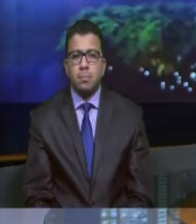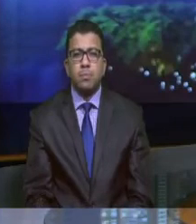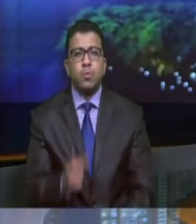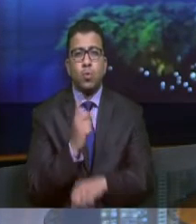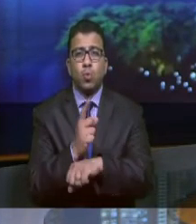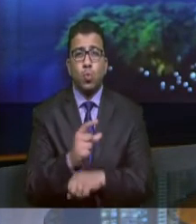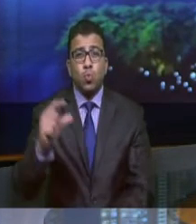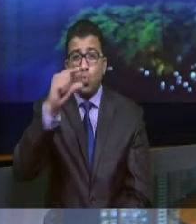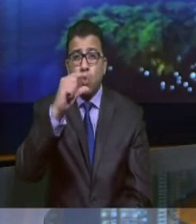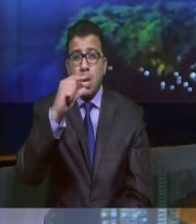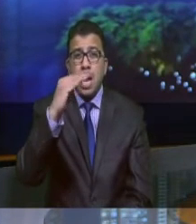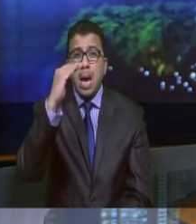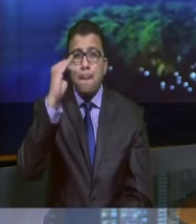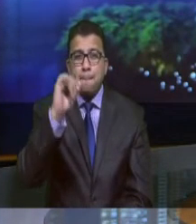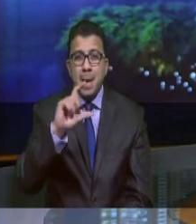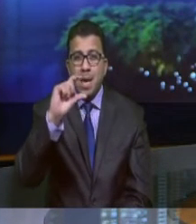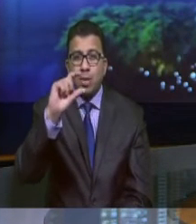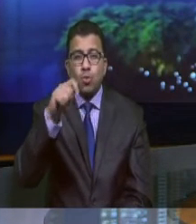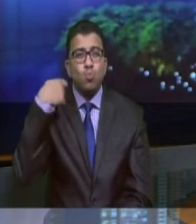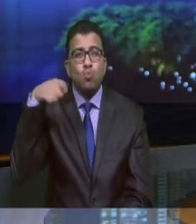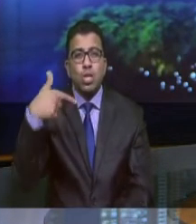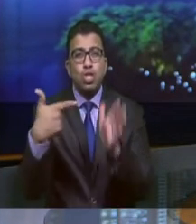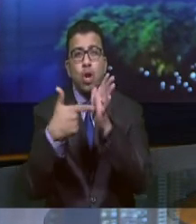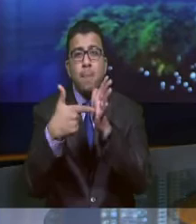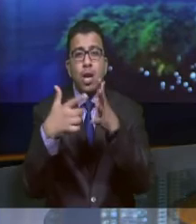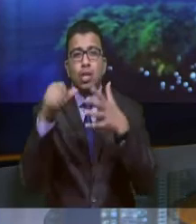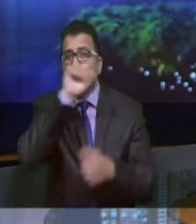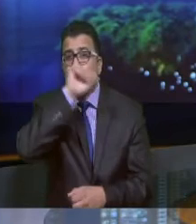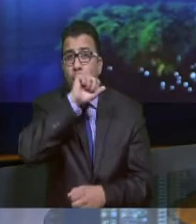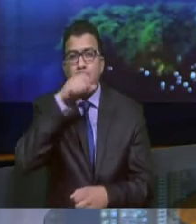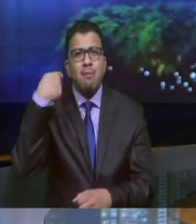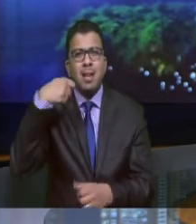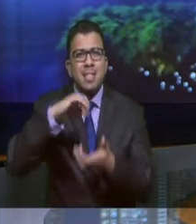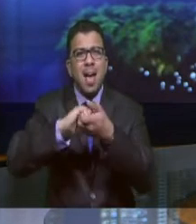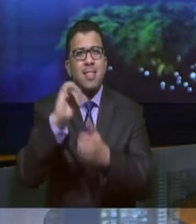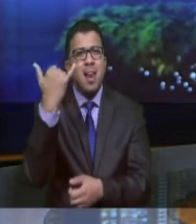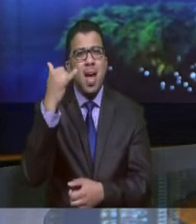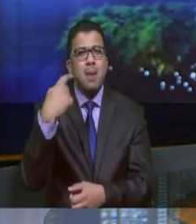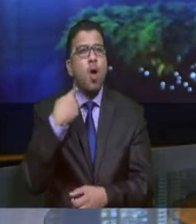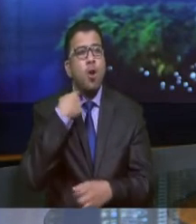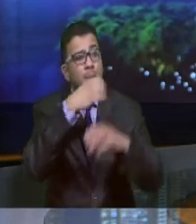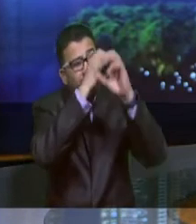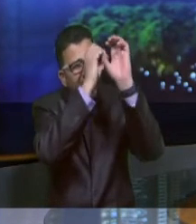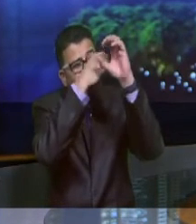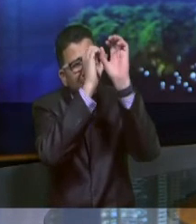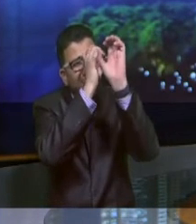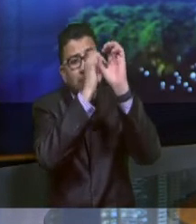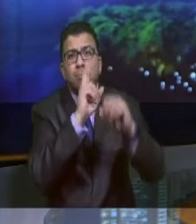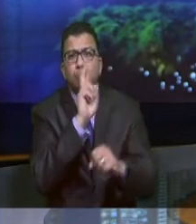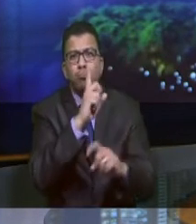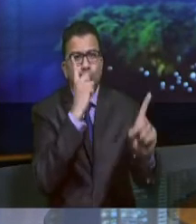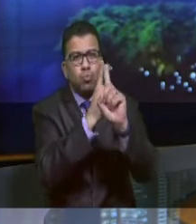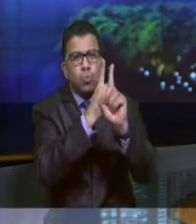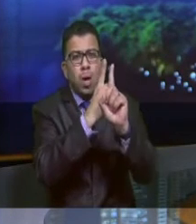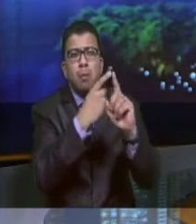وكان الأستاذ الدكتور حميد مجول النعيمي مدير جامعة الشارقة ورئيس الاتحاد العربي لعلوم الفضاء والفلك قد استقبل